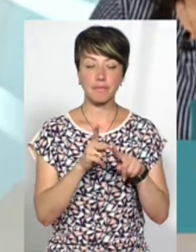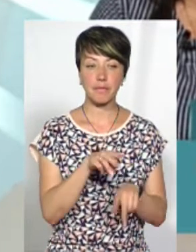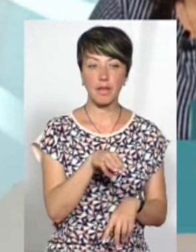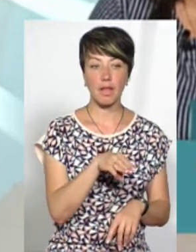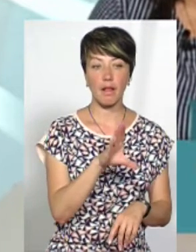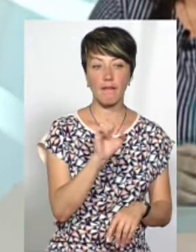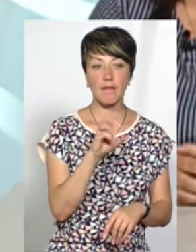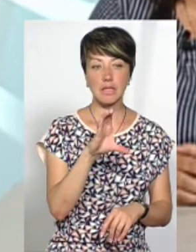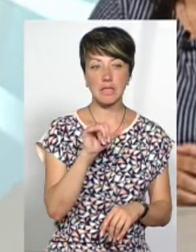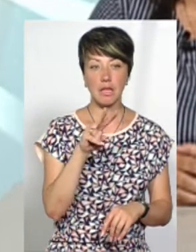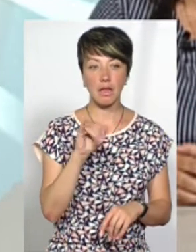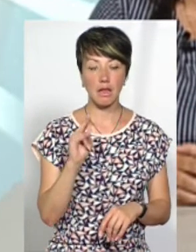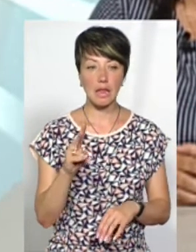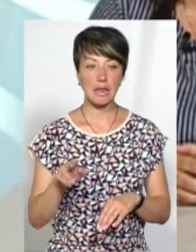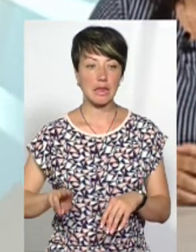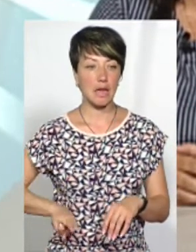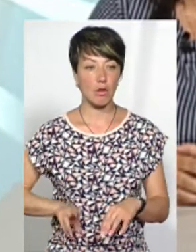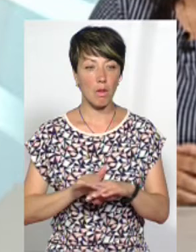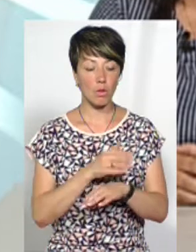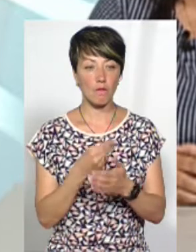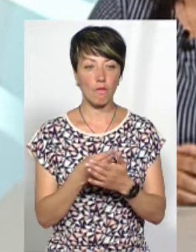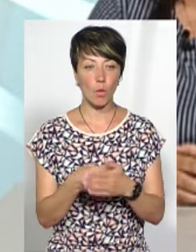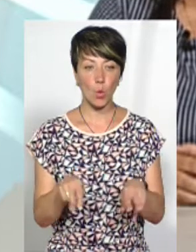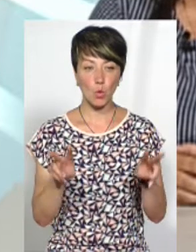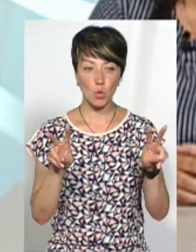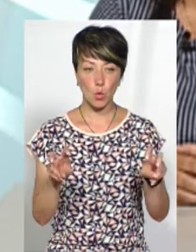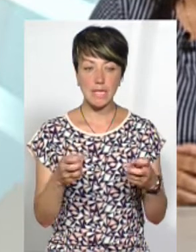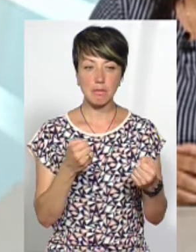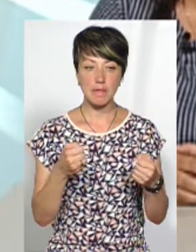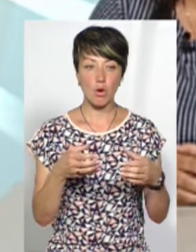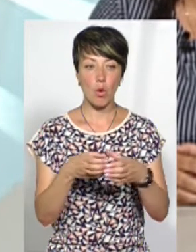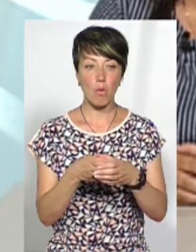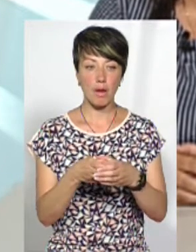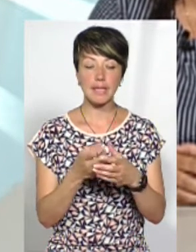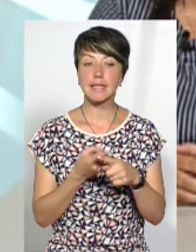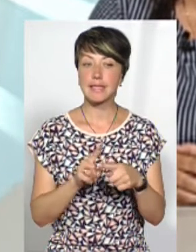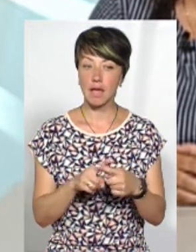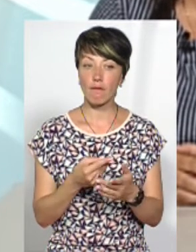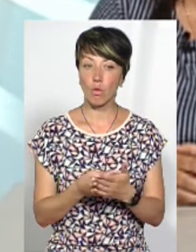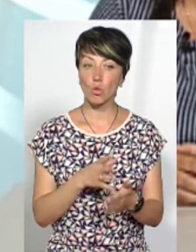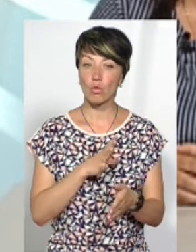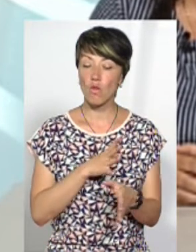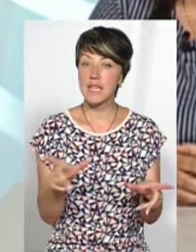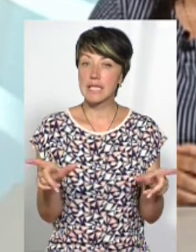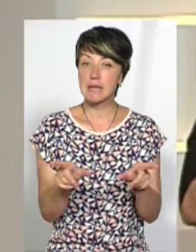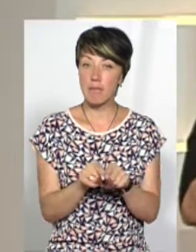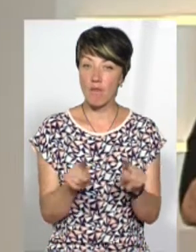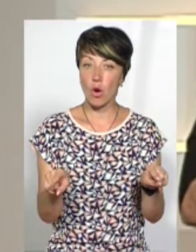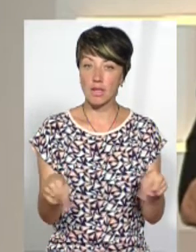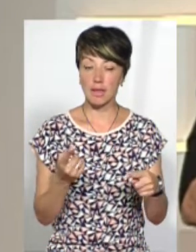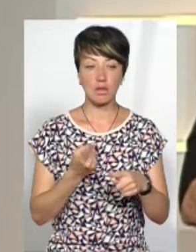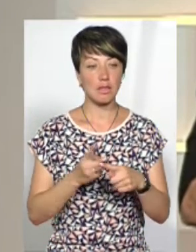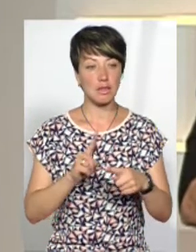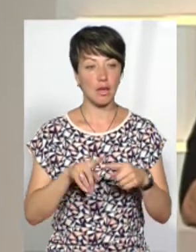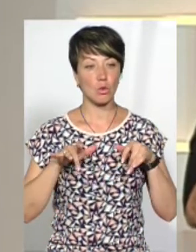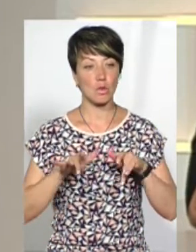Василик, директоркою благодійного фонду «Зміцнення громад». До речі, саме цей фонд був співорганізатором